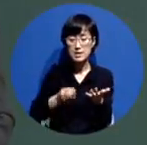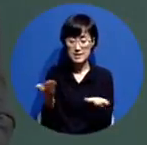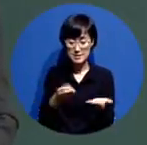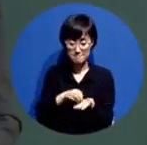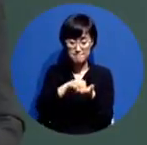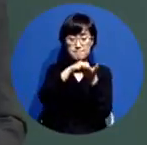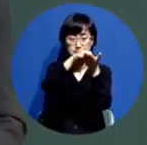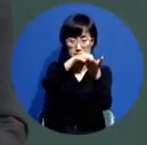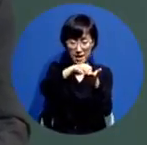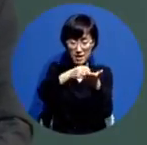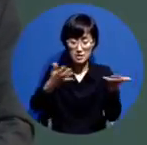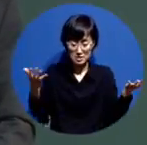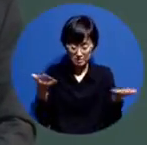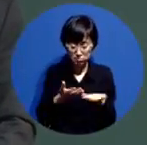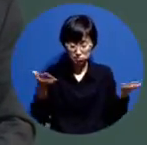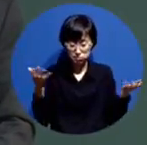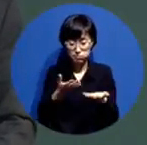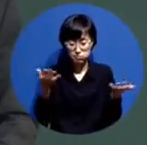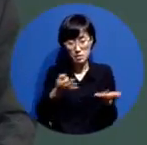거예요.